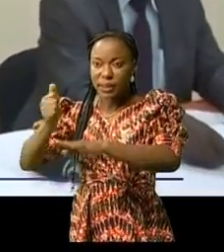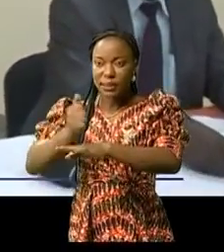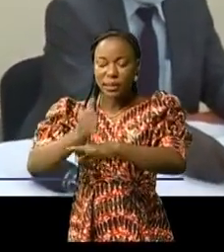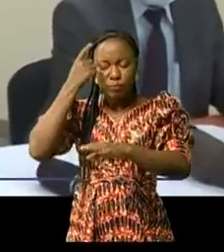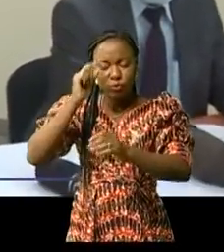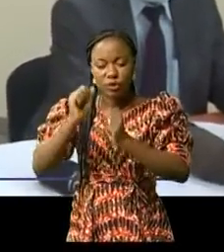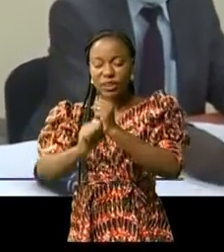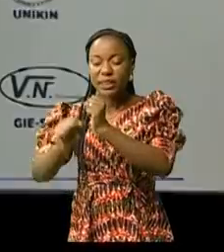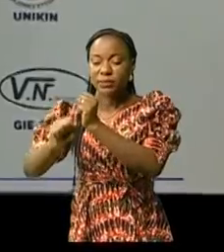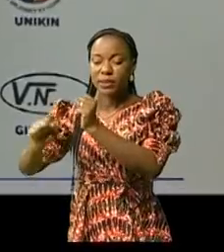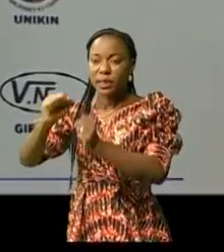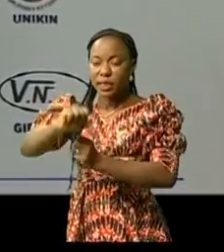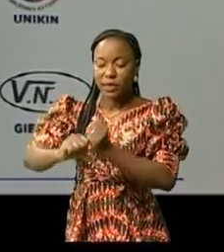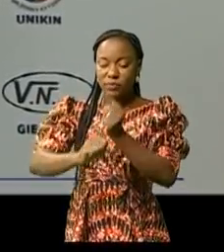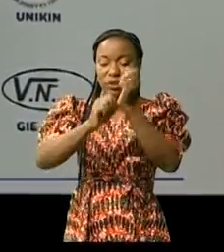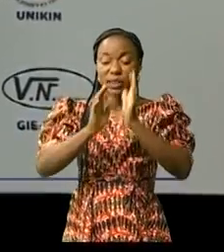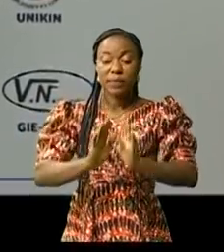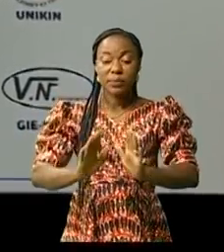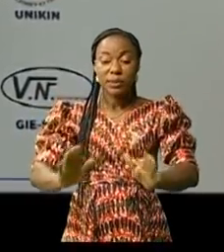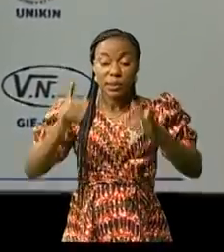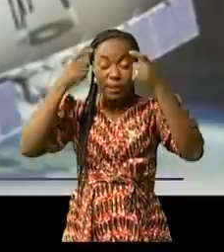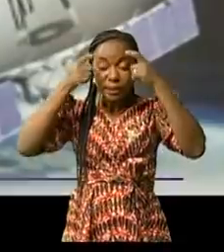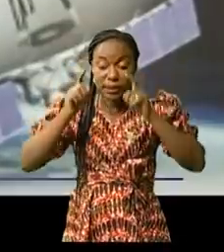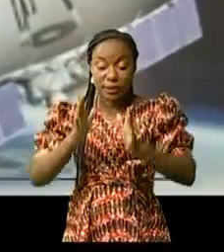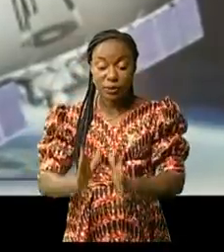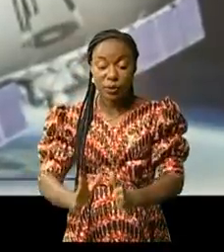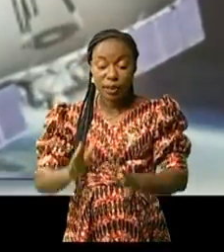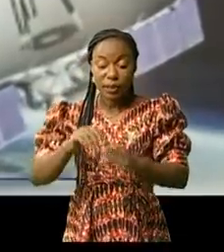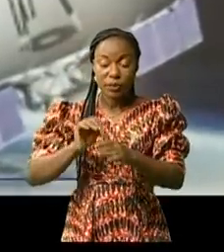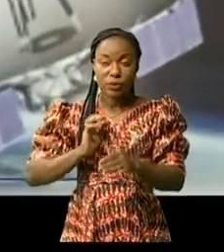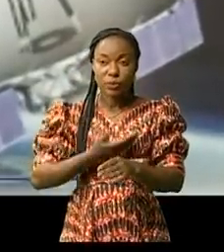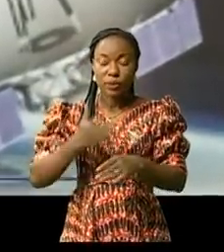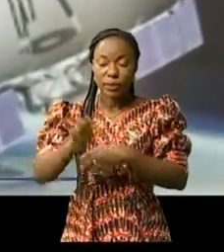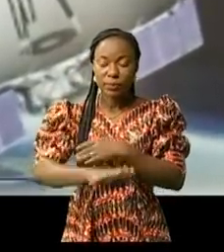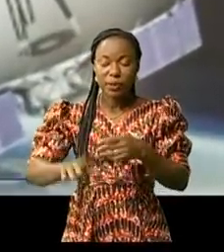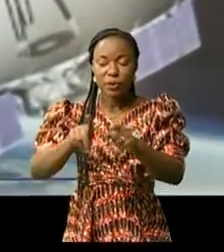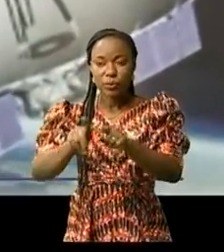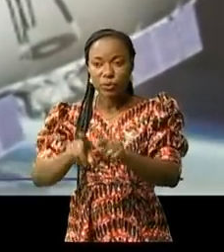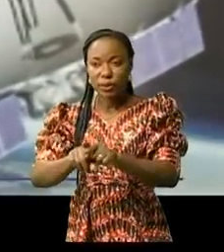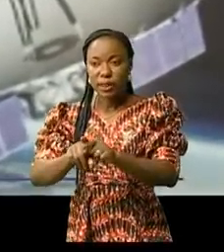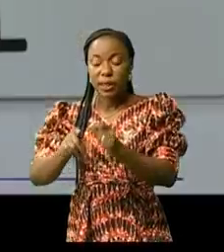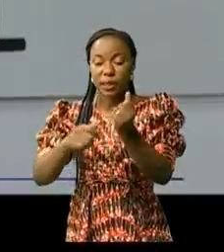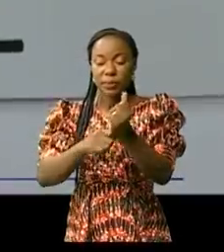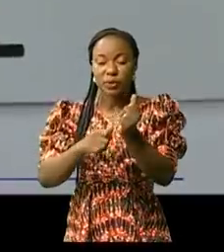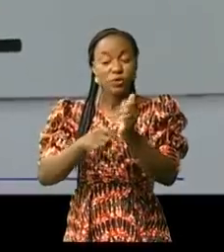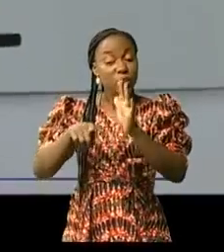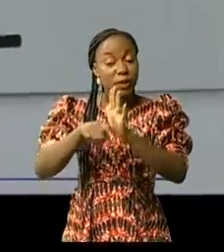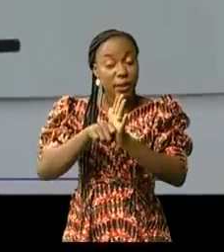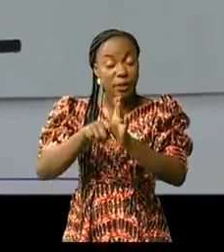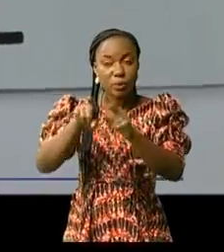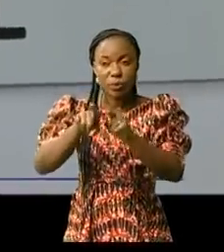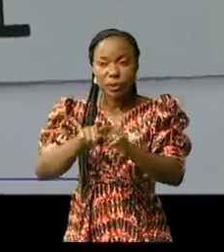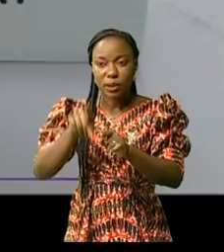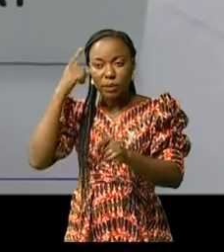sensibiliser et renforcer les capacités des décideurs de notre pays et des parties prenantes neutre dans l'intérêt et la pertinence